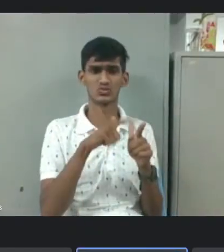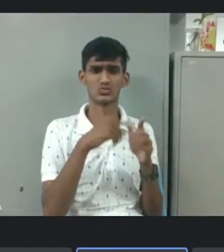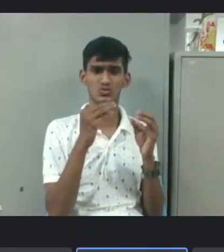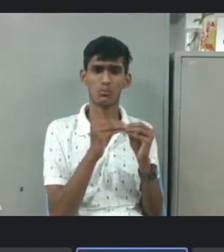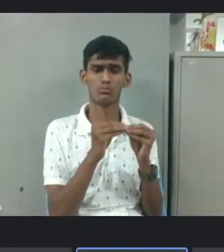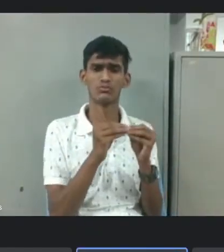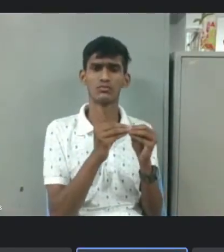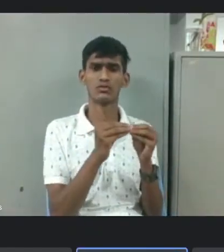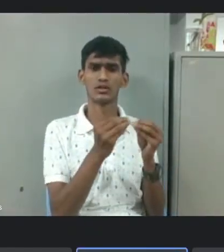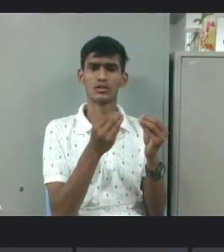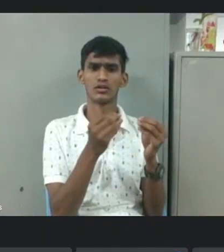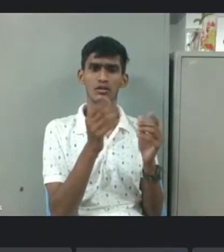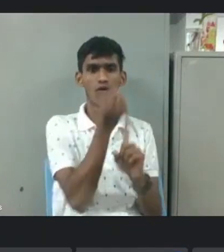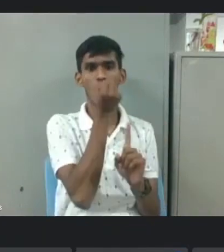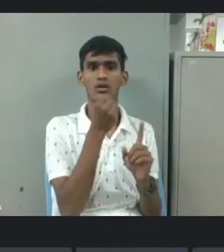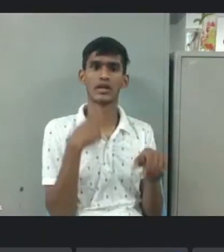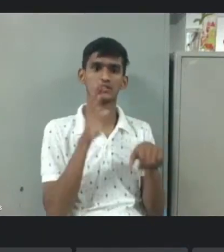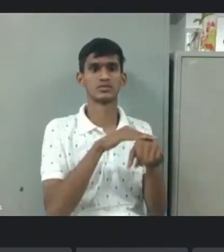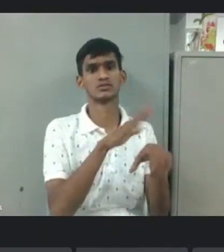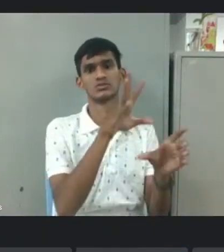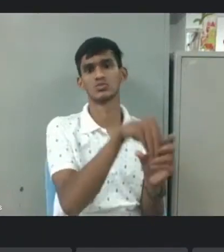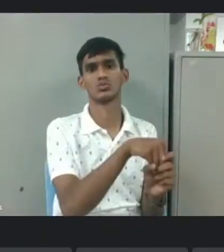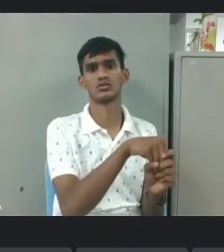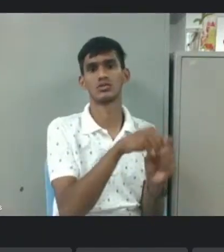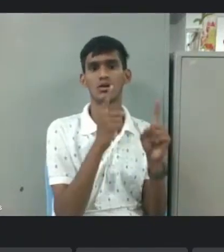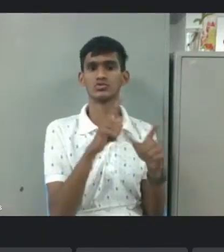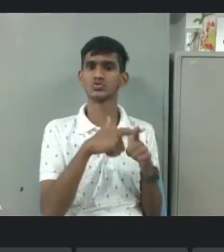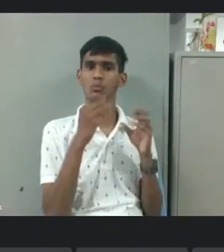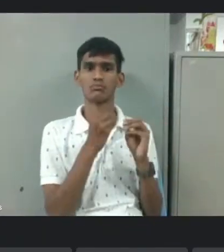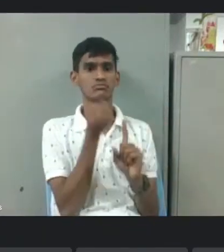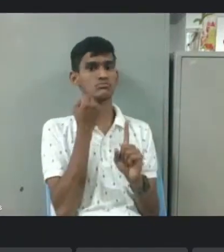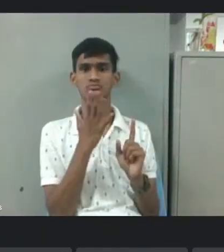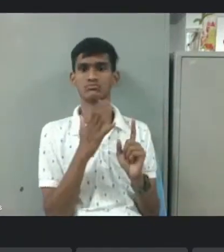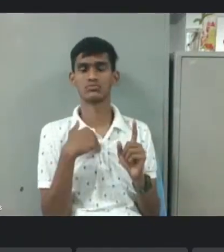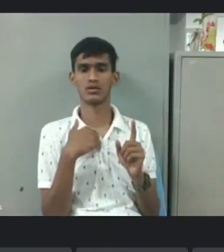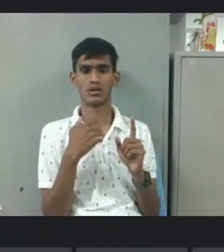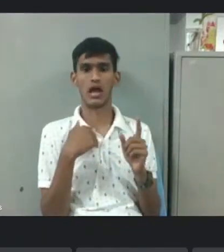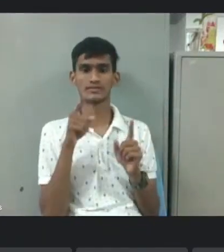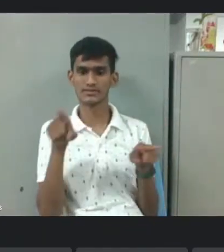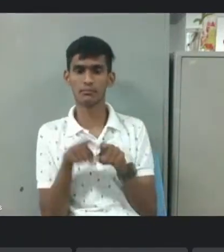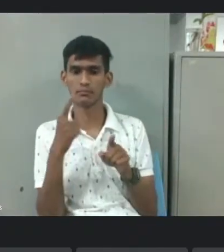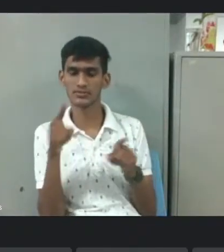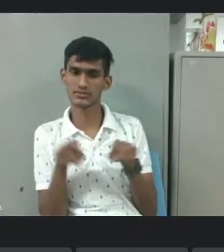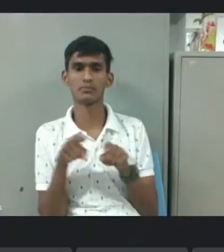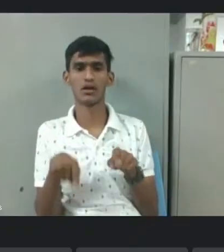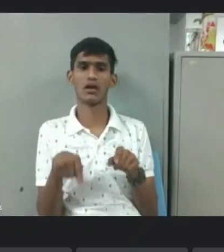നമുക്ക് എക്സ്പീരിയൻസ് ഉണ്ടാവുള്ളൂ. അതാണ് ഞാൻ പറയുന്നത്. സന്നദ്ധ സംഘടനകൾ എന്ന് പറഞ്ഞാൽ വ്യക്തിഗത